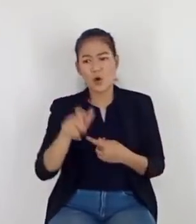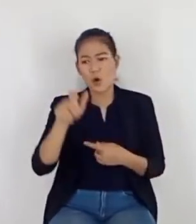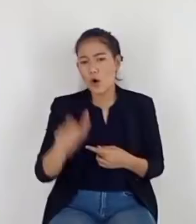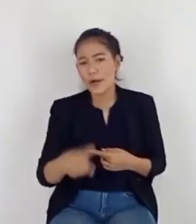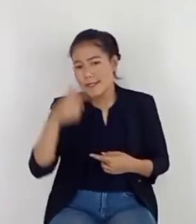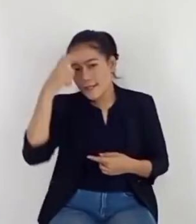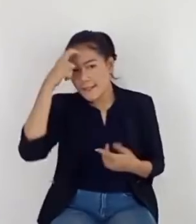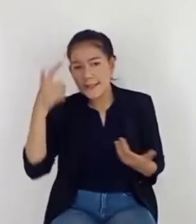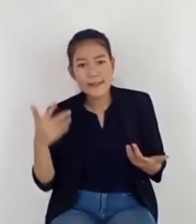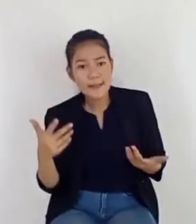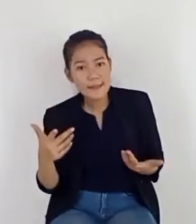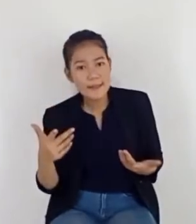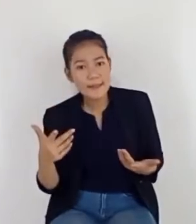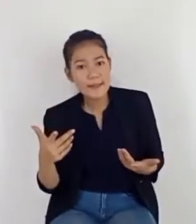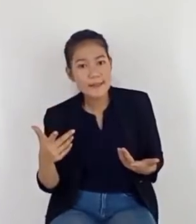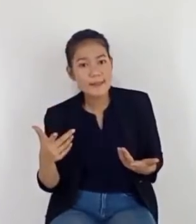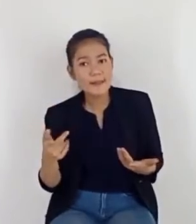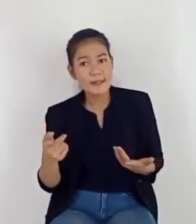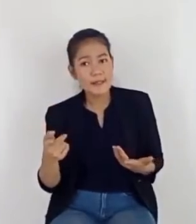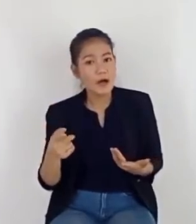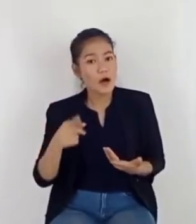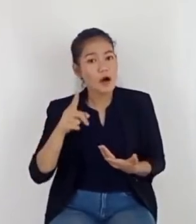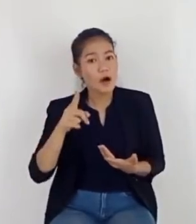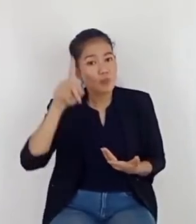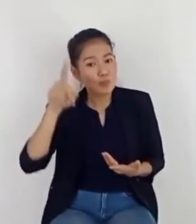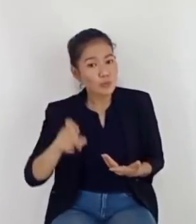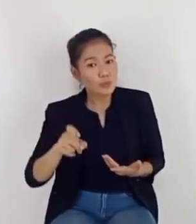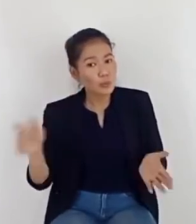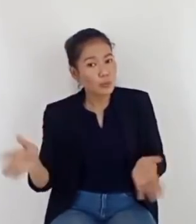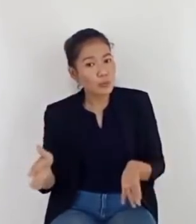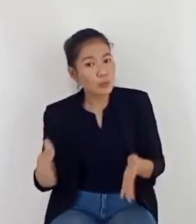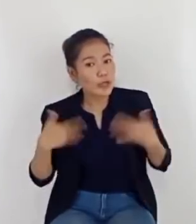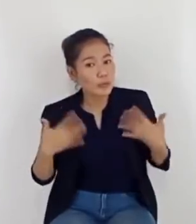sakit, apakah kita tidak mendapatkan penghiburan?